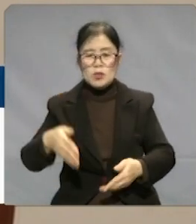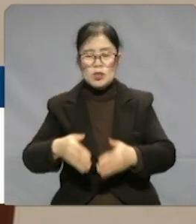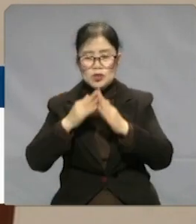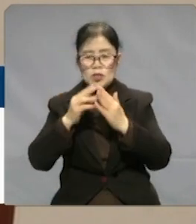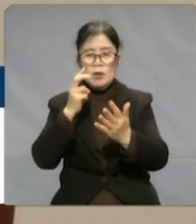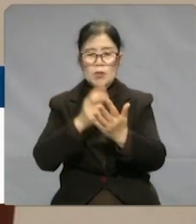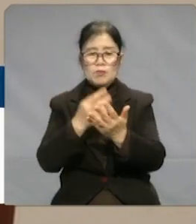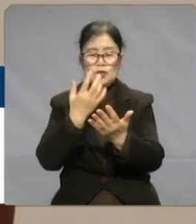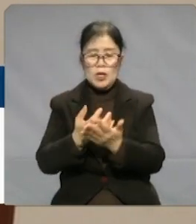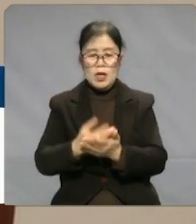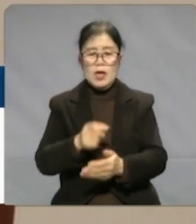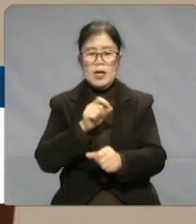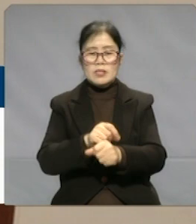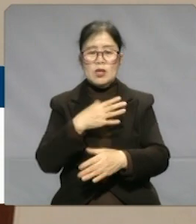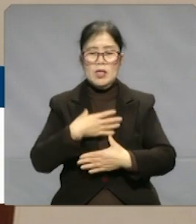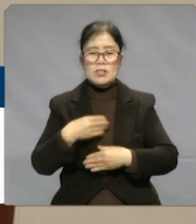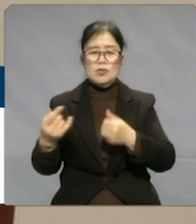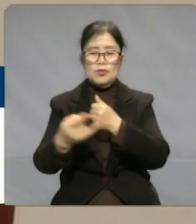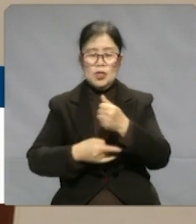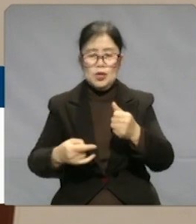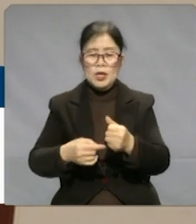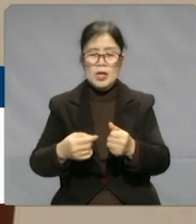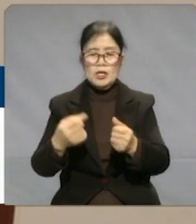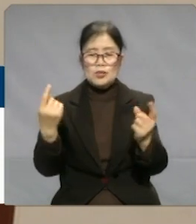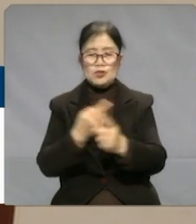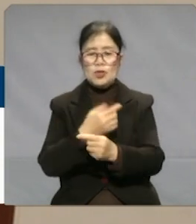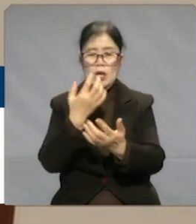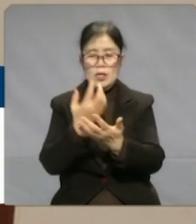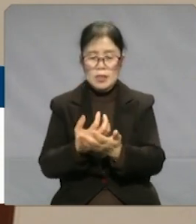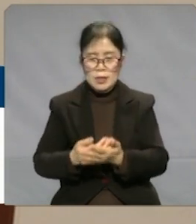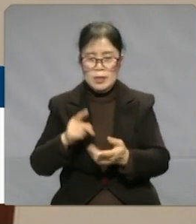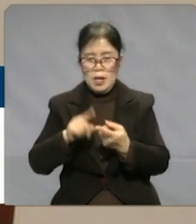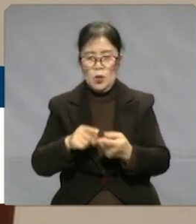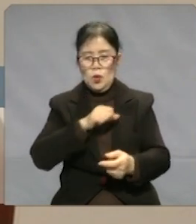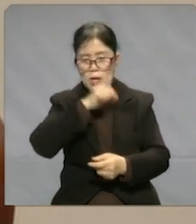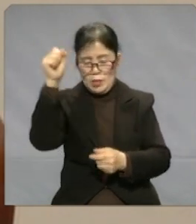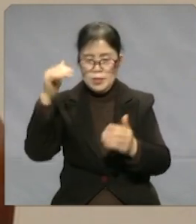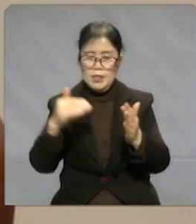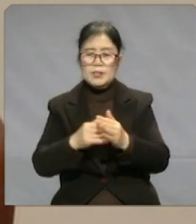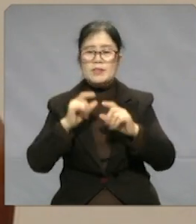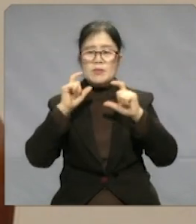관한 법률안은 행정안전위원회의 수정안 대로 가결되었음을 선포합니다.